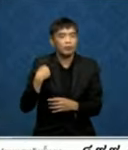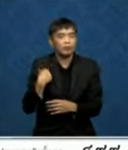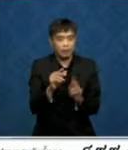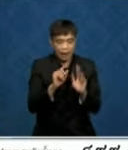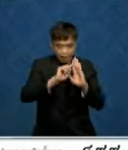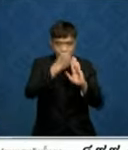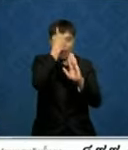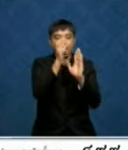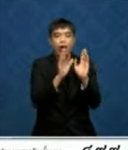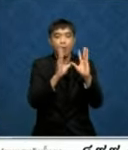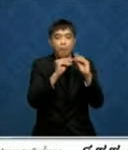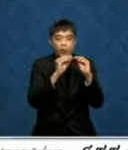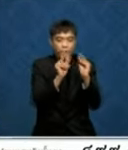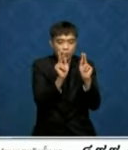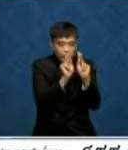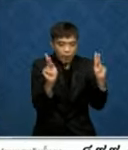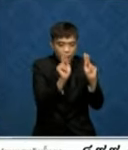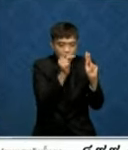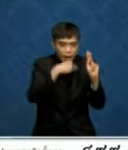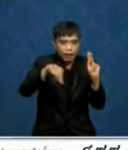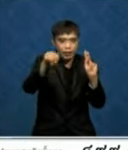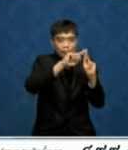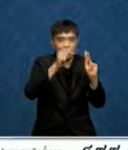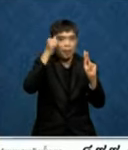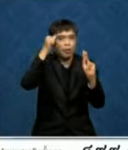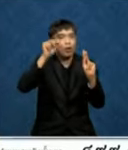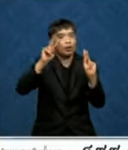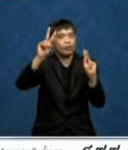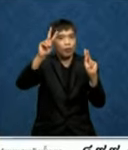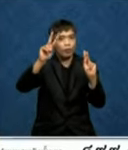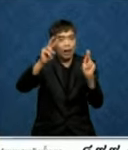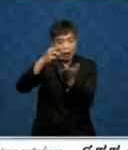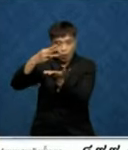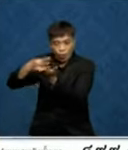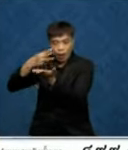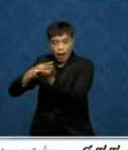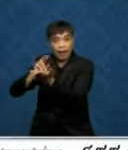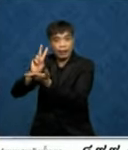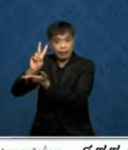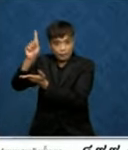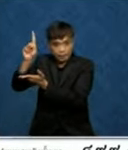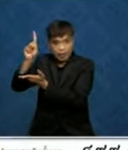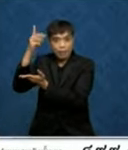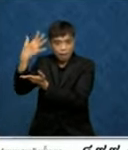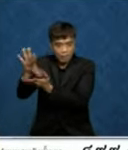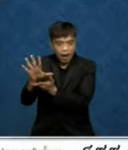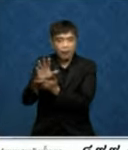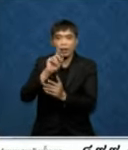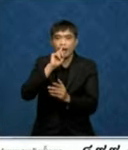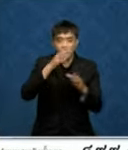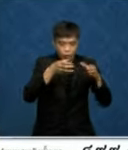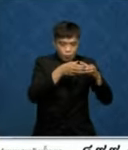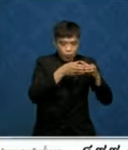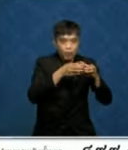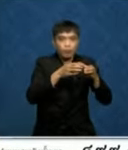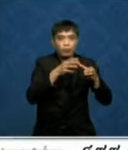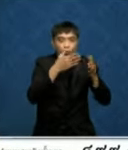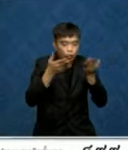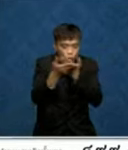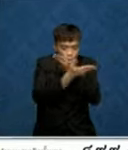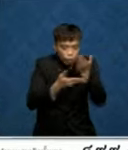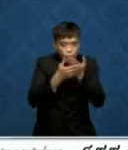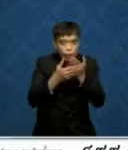ซึ่งก็แค่2วันหลังจากสภาผ่านร่างวาระ1ไปคือวันศุกร์ที่19กรกฎาคมกระทรวงการคลังนะครับโดยปลัดกระทรวง